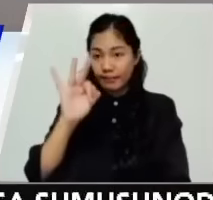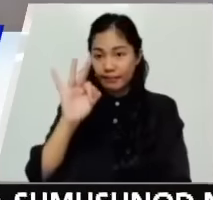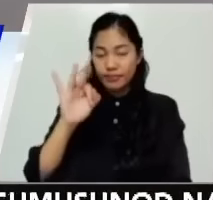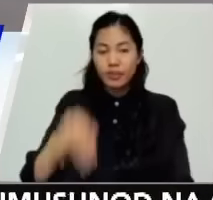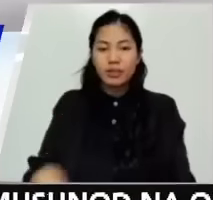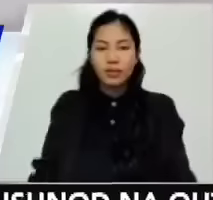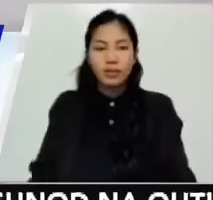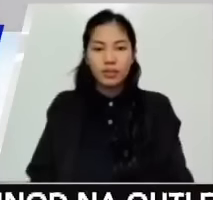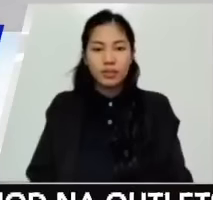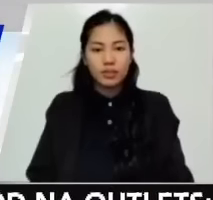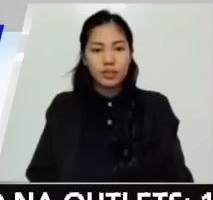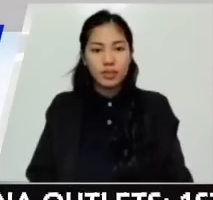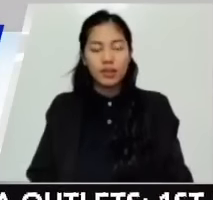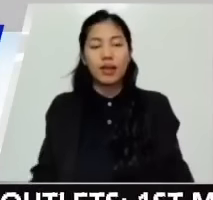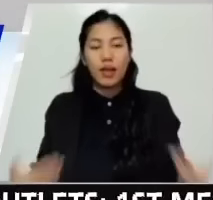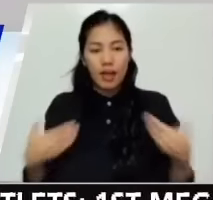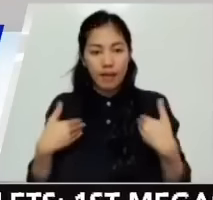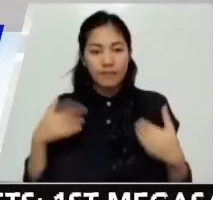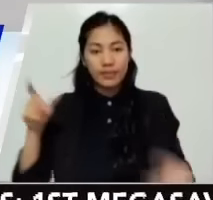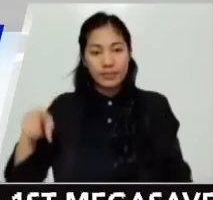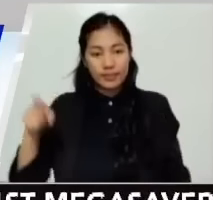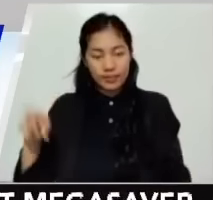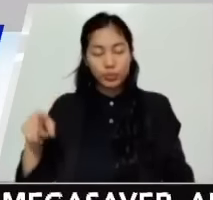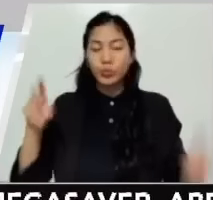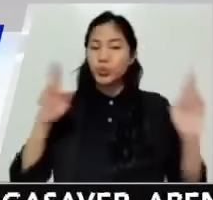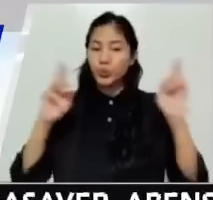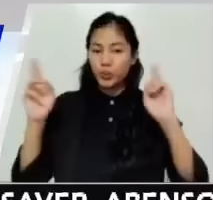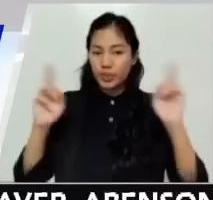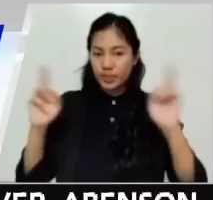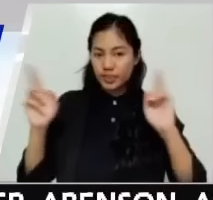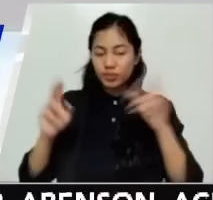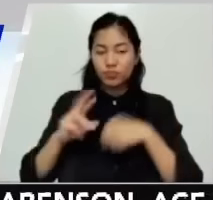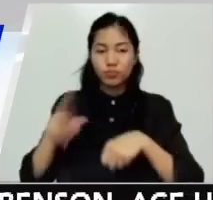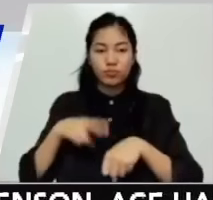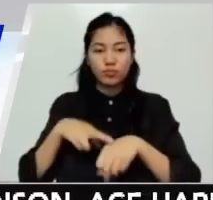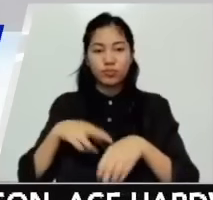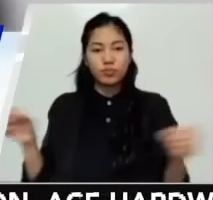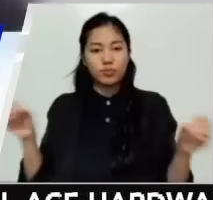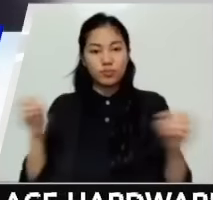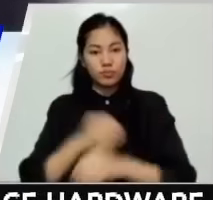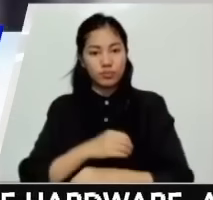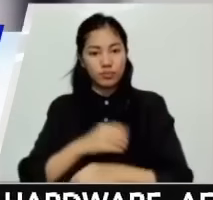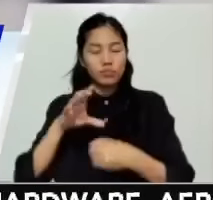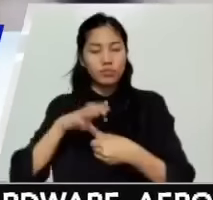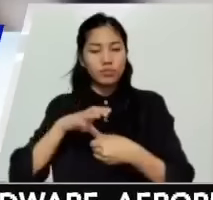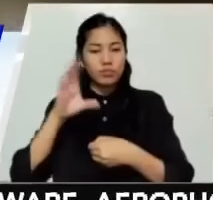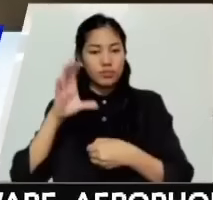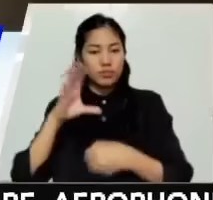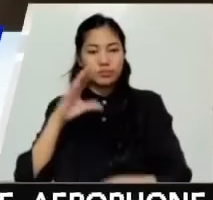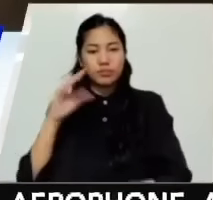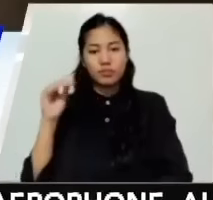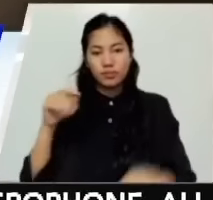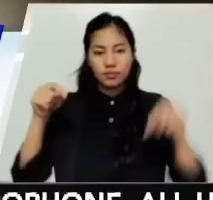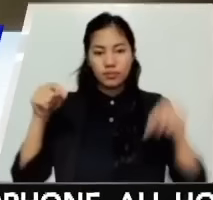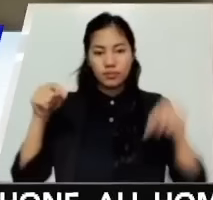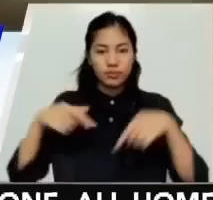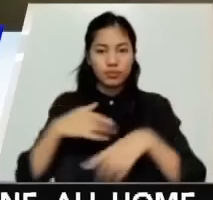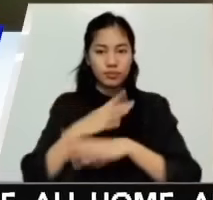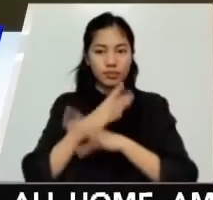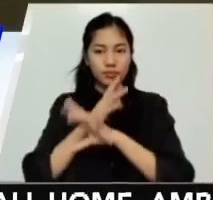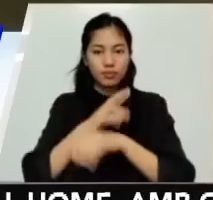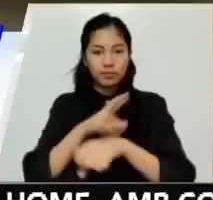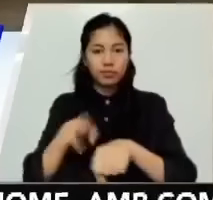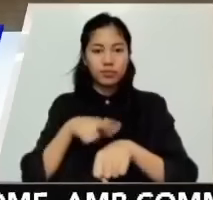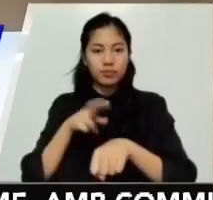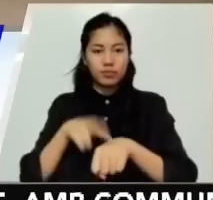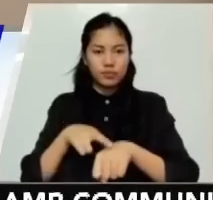naka-alerto po ang ating regional offices sa Caraga at saka sa dito po sa Davao Region. And even dito sa Soxar Genpo, where